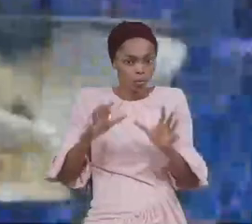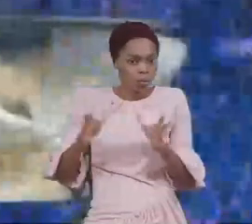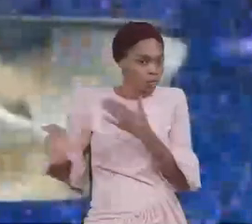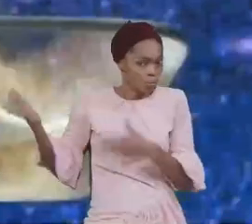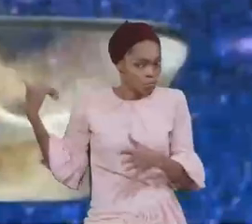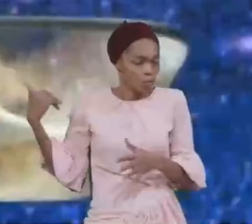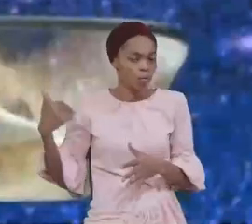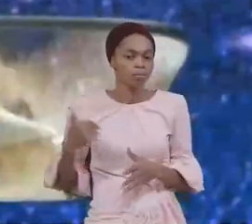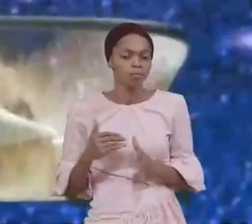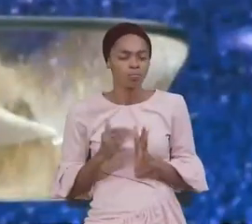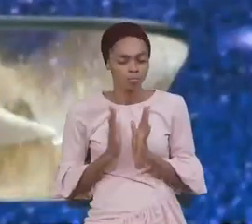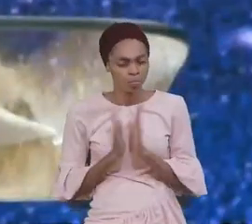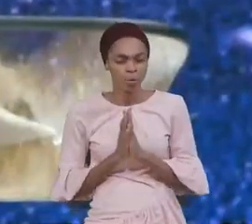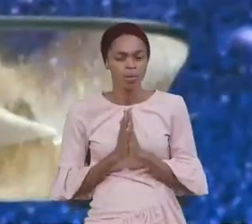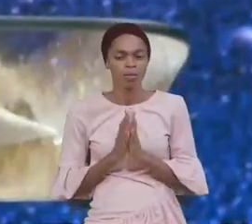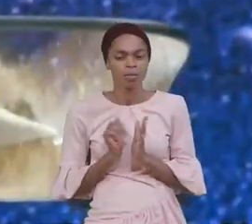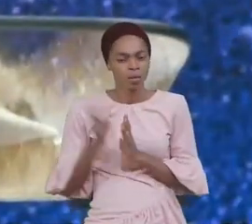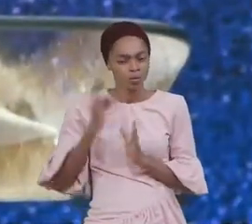ou accompli dans le passé.